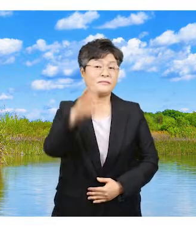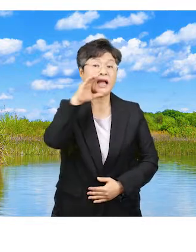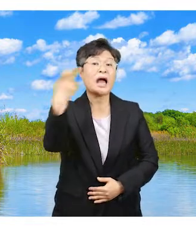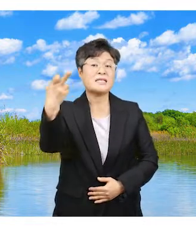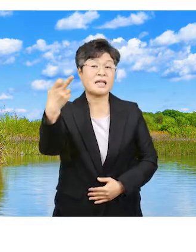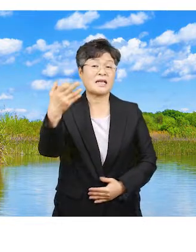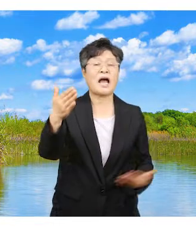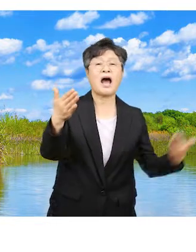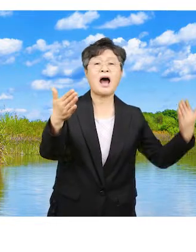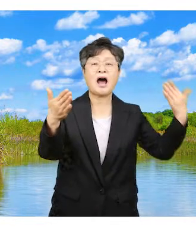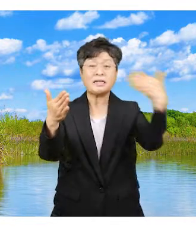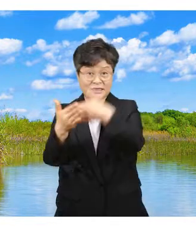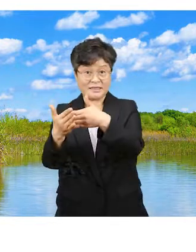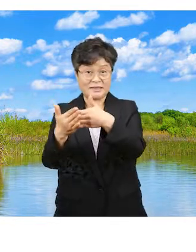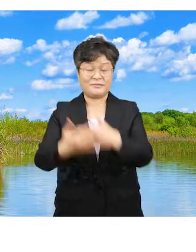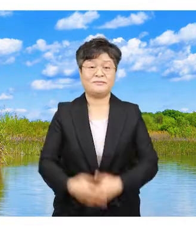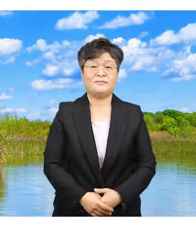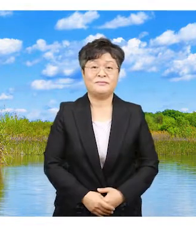아산만까지 흘러 내려갔는데